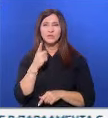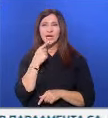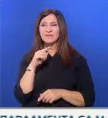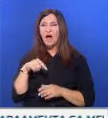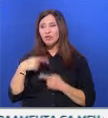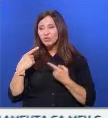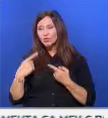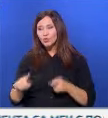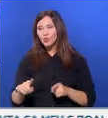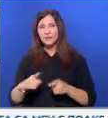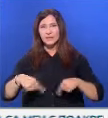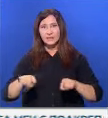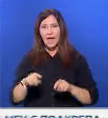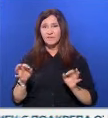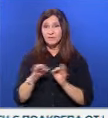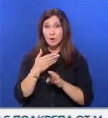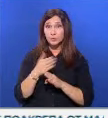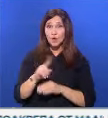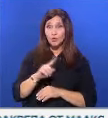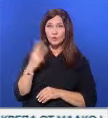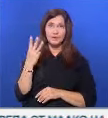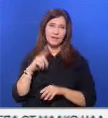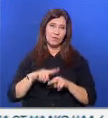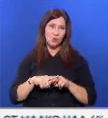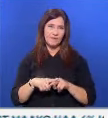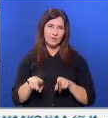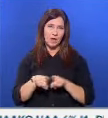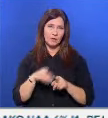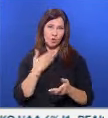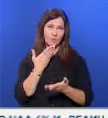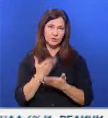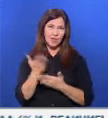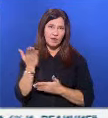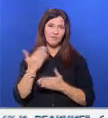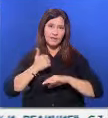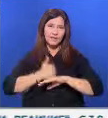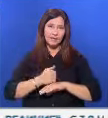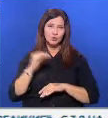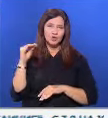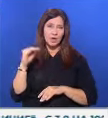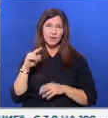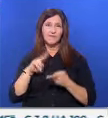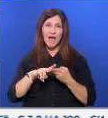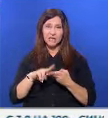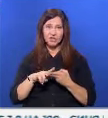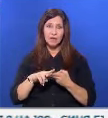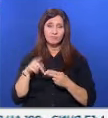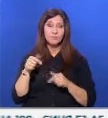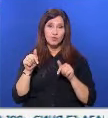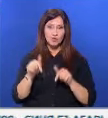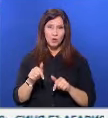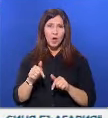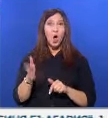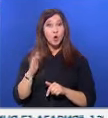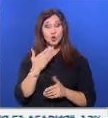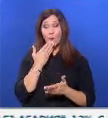Другата стая, а фестивалът продължава до 3 ноември. И както обеща неговият директор Жаклин Вагенщайн, той е тук още